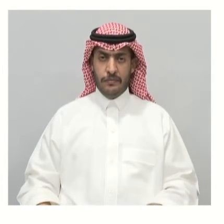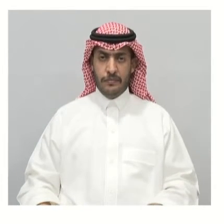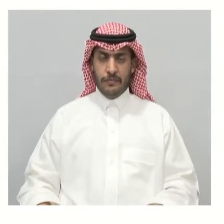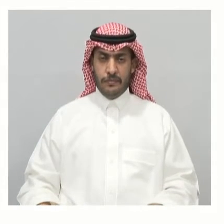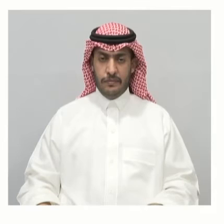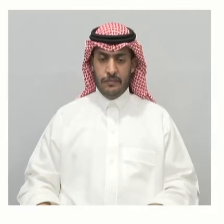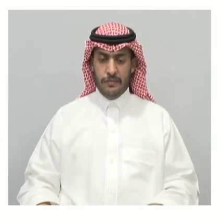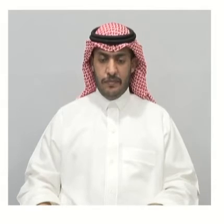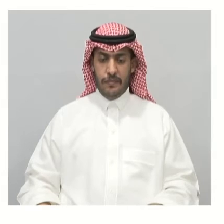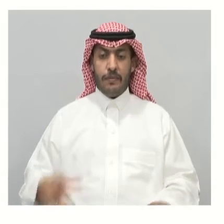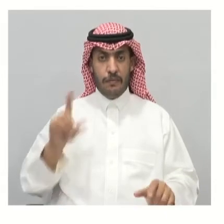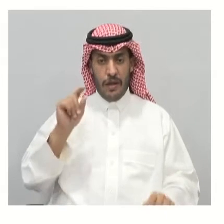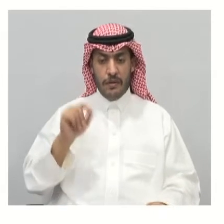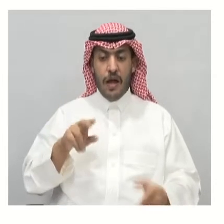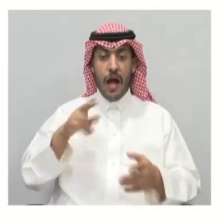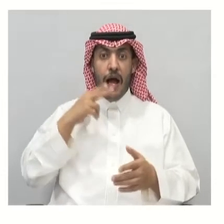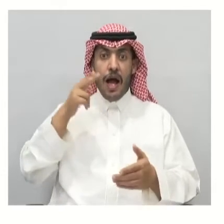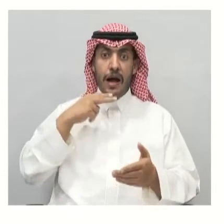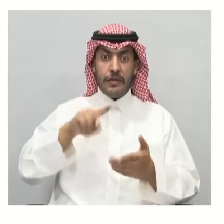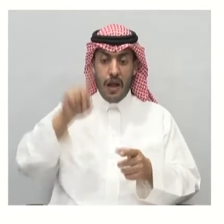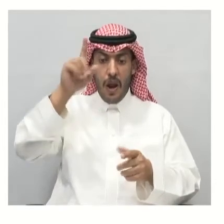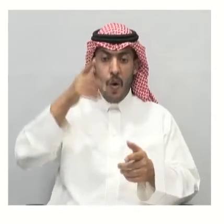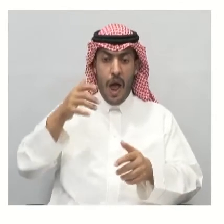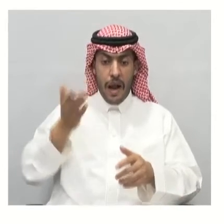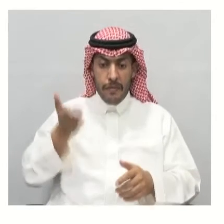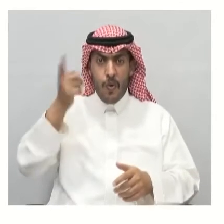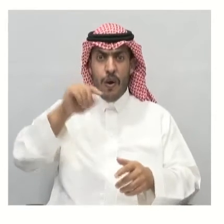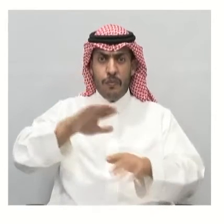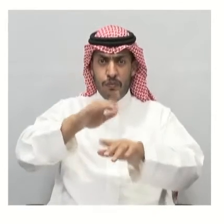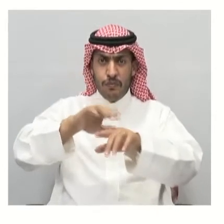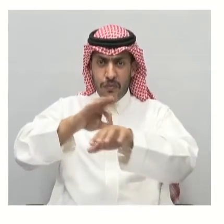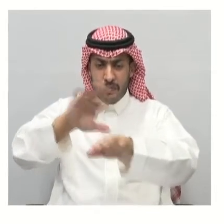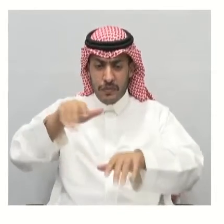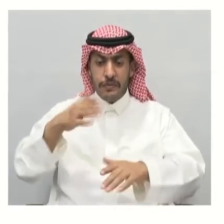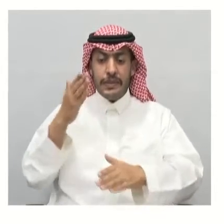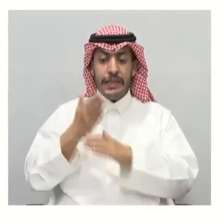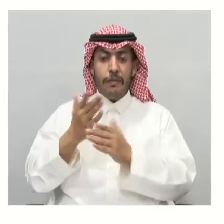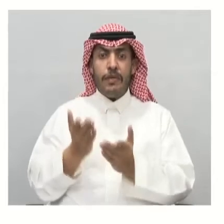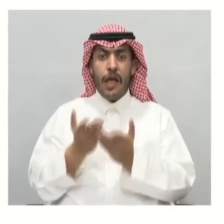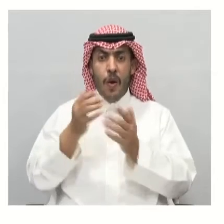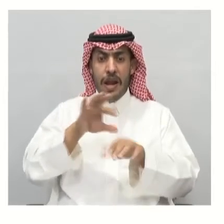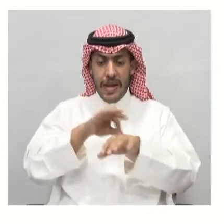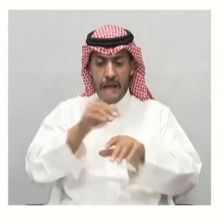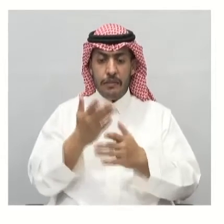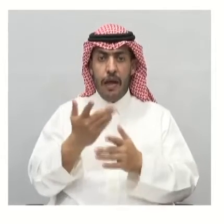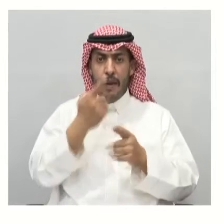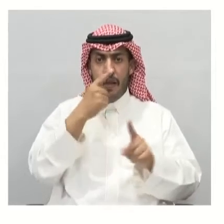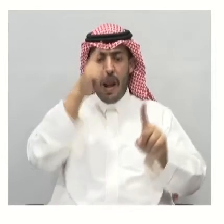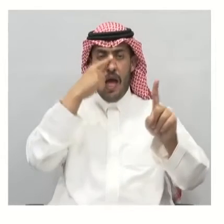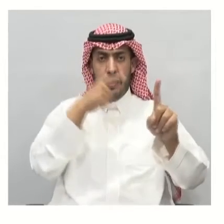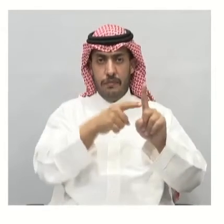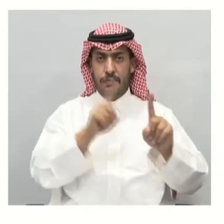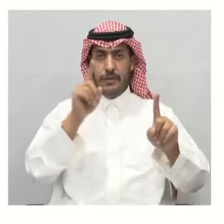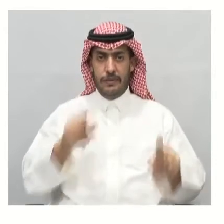للناس ممتاز ارسل الله الانبياء والمرسلين من اجل دعوه الناس الى عباده الله